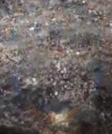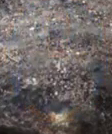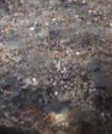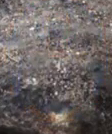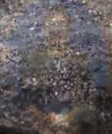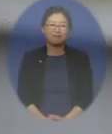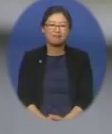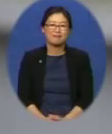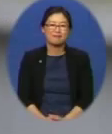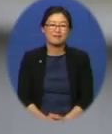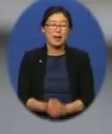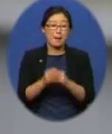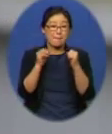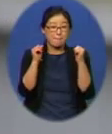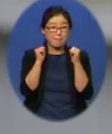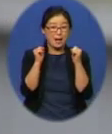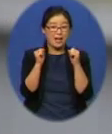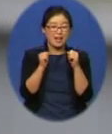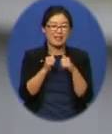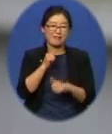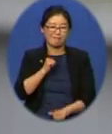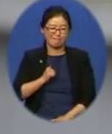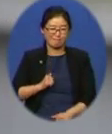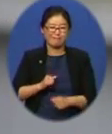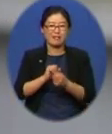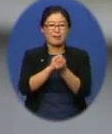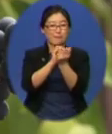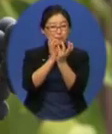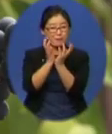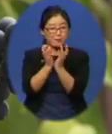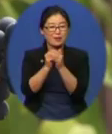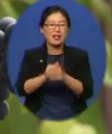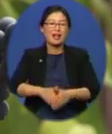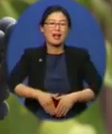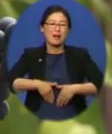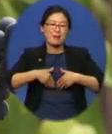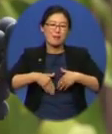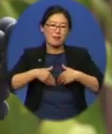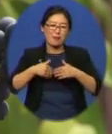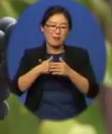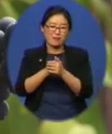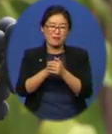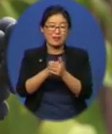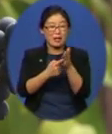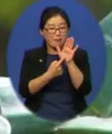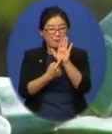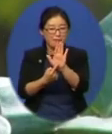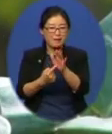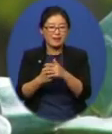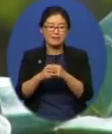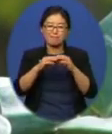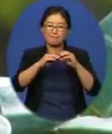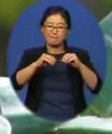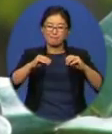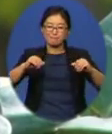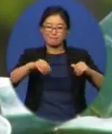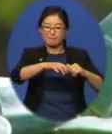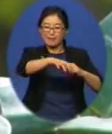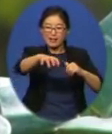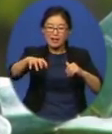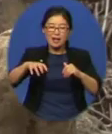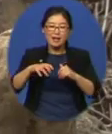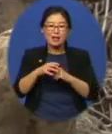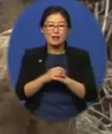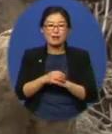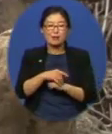이렇게 겨울을 이겨낸 야생화는 어김없이 봄을 길러내고 있고 대지는 우리가 미처 다 알 수